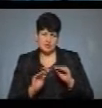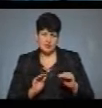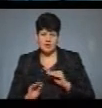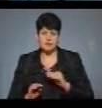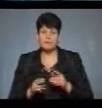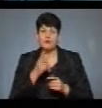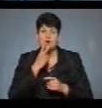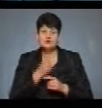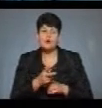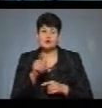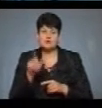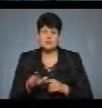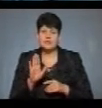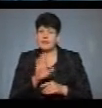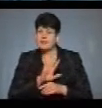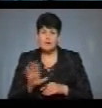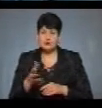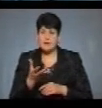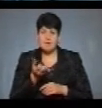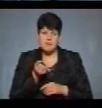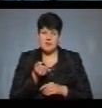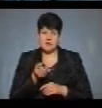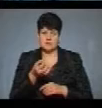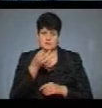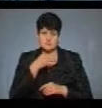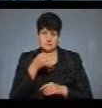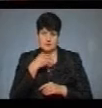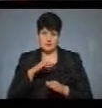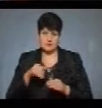що людина буде не приймати АРТ після Нового року.